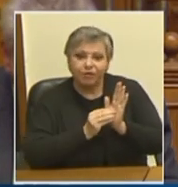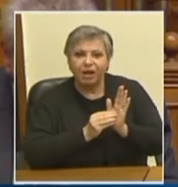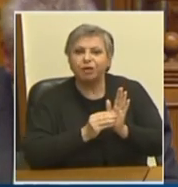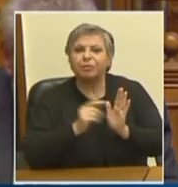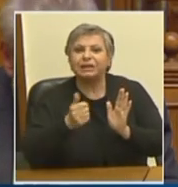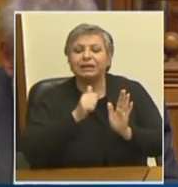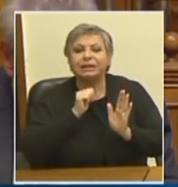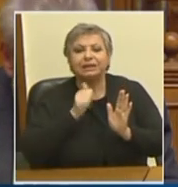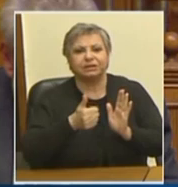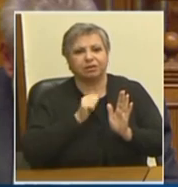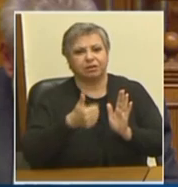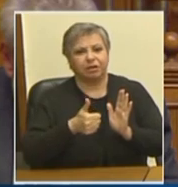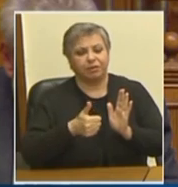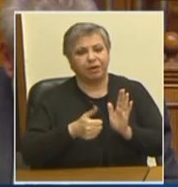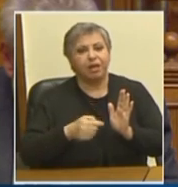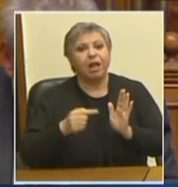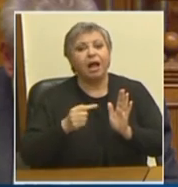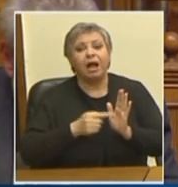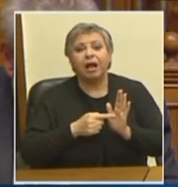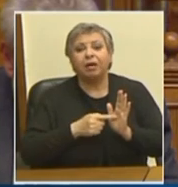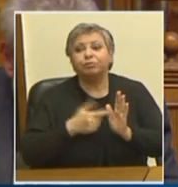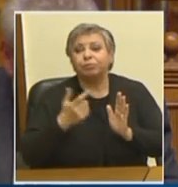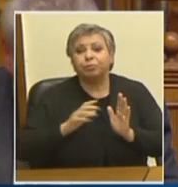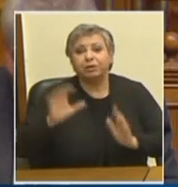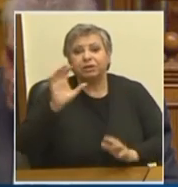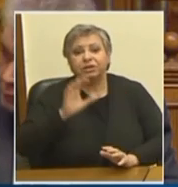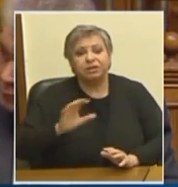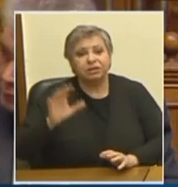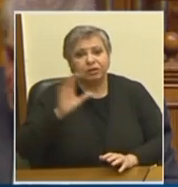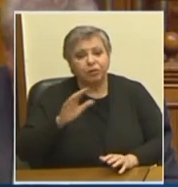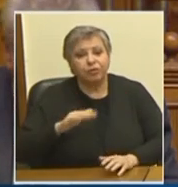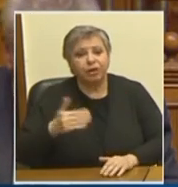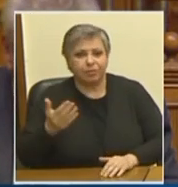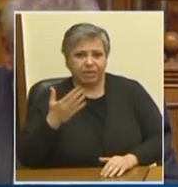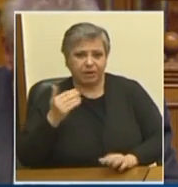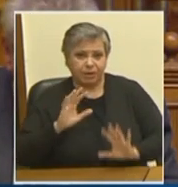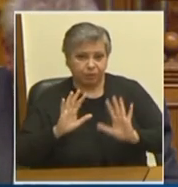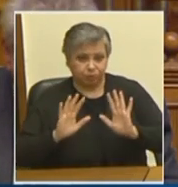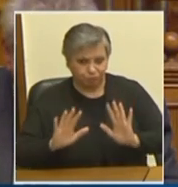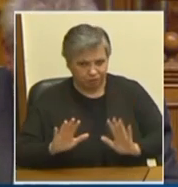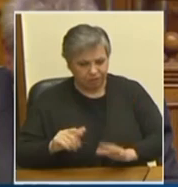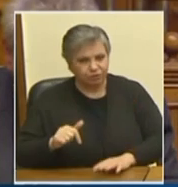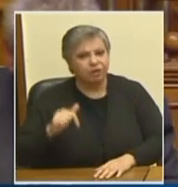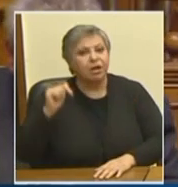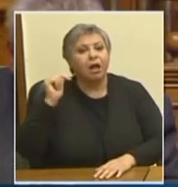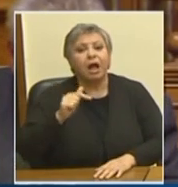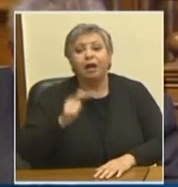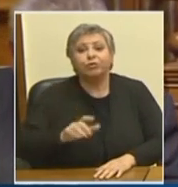στον ευρωπαϊκό χάρτη, όχι τουλάχιστον. Αν λοιπόν υπάρξει συνταγματική κατοχήρωση, πανεπιστήμια τα οποία θα